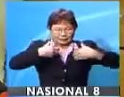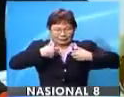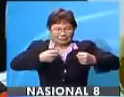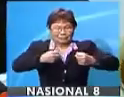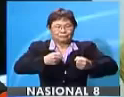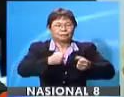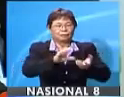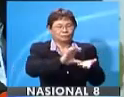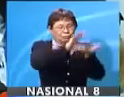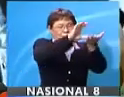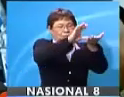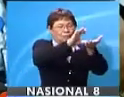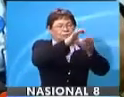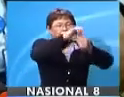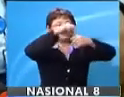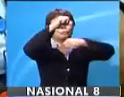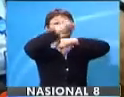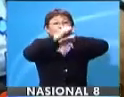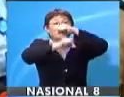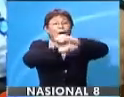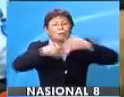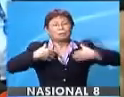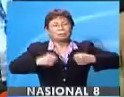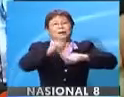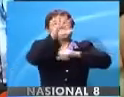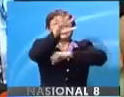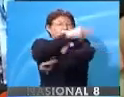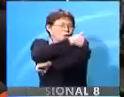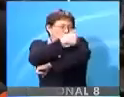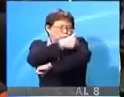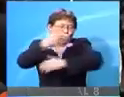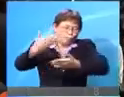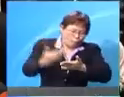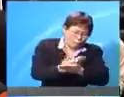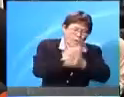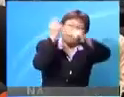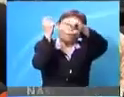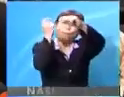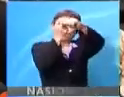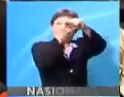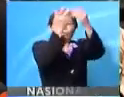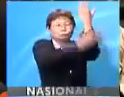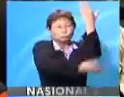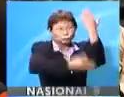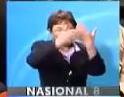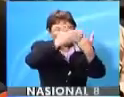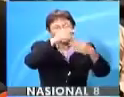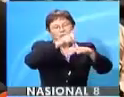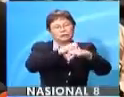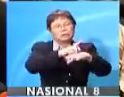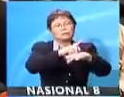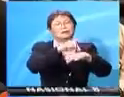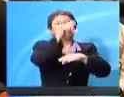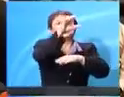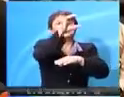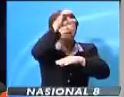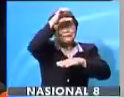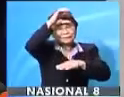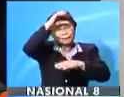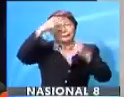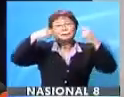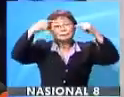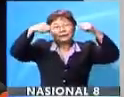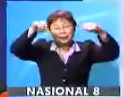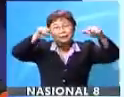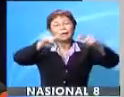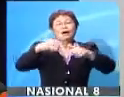kepada infrastruktur kesihatan membolehkan 5 buah hospital baru akan dibina seluruh negara, antaranya di Cyberjaya. Terdahulu,